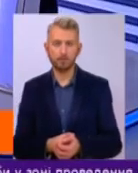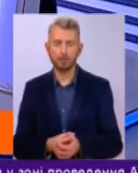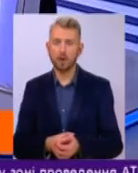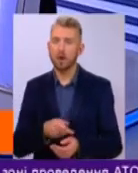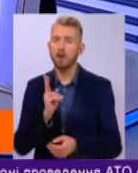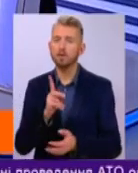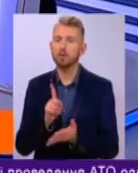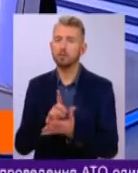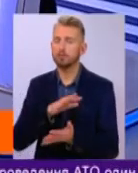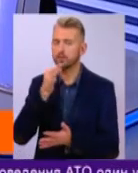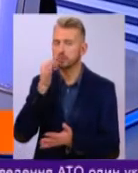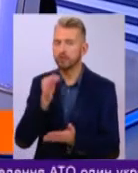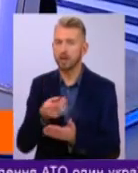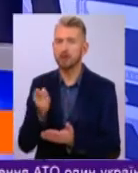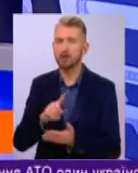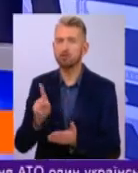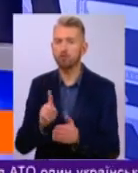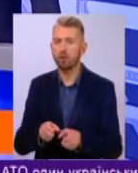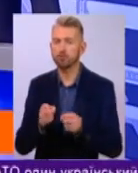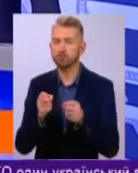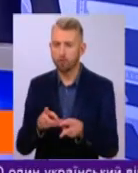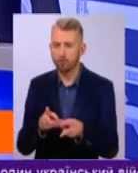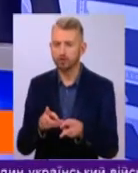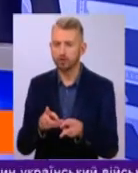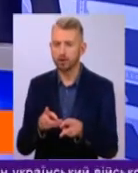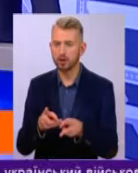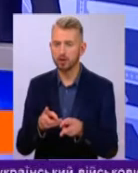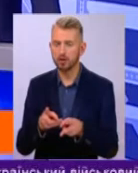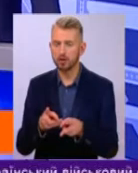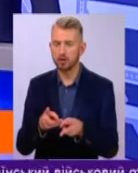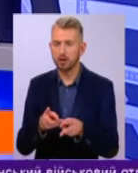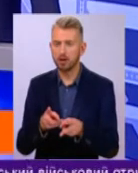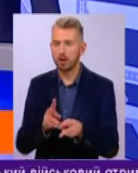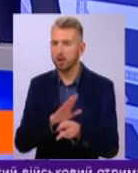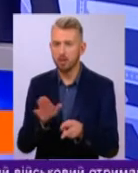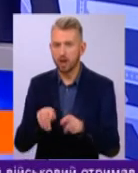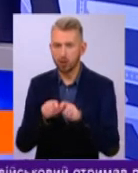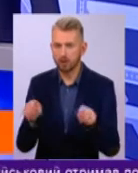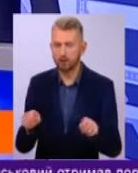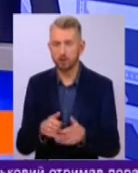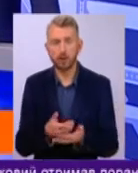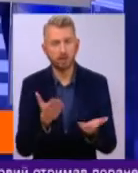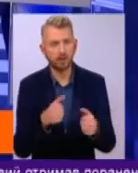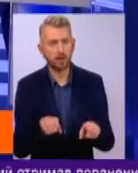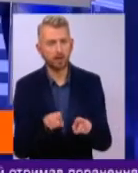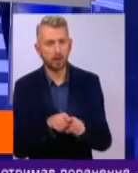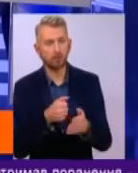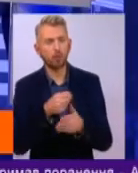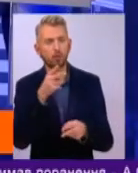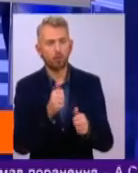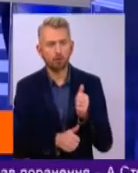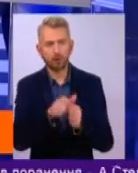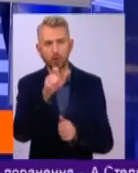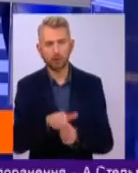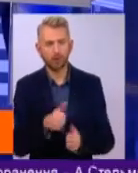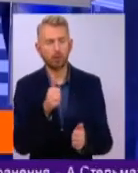Хто має нести відповідальність за те, що злочини раз за разом не доходять до свого завершення? Давайте так. До кожної людини, до